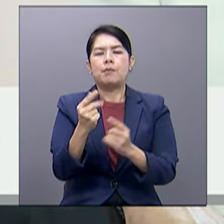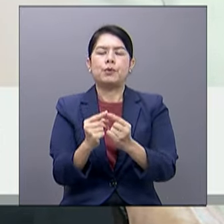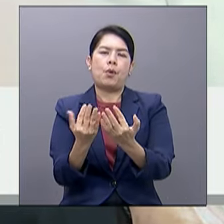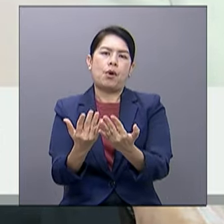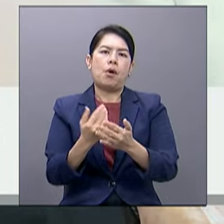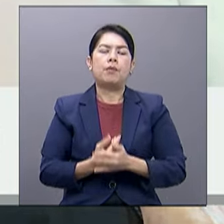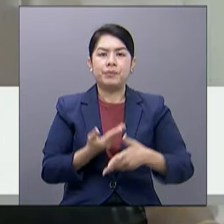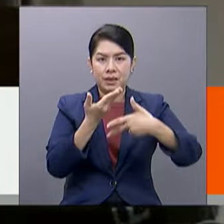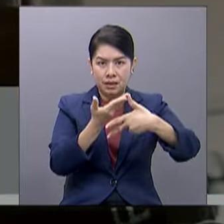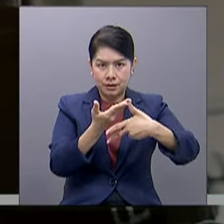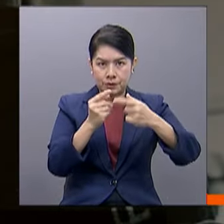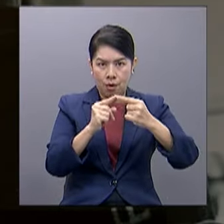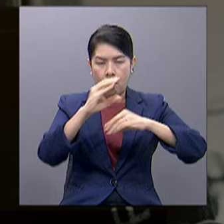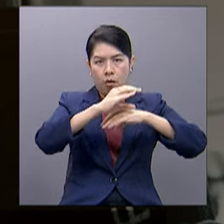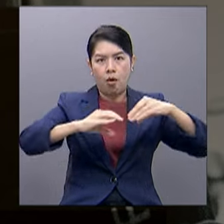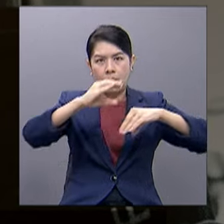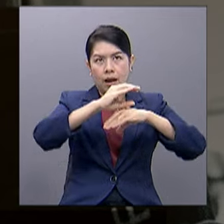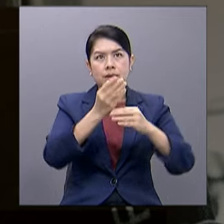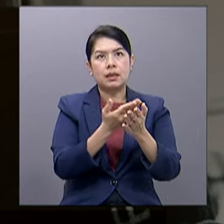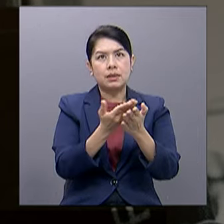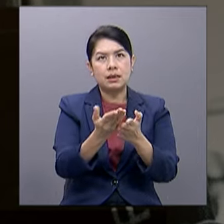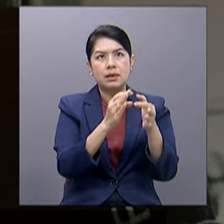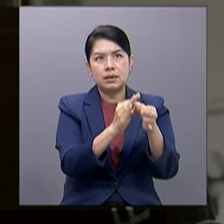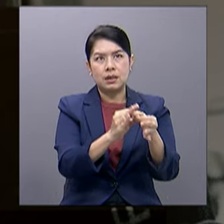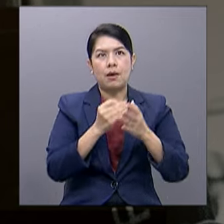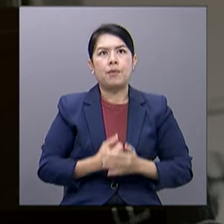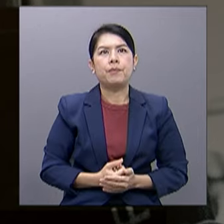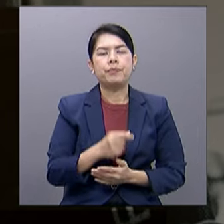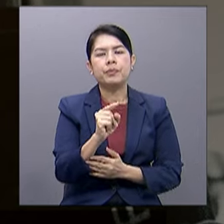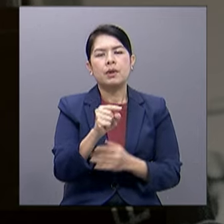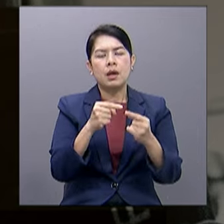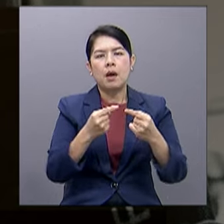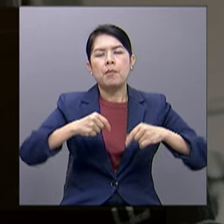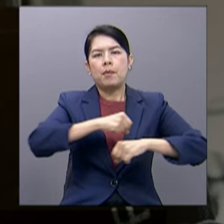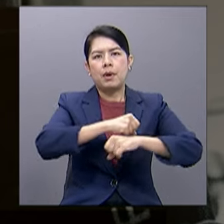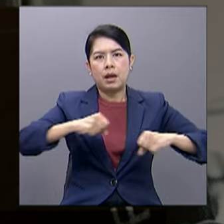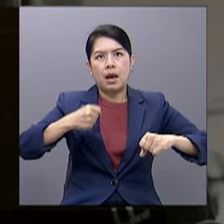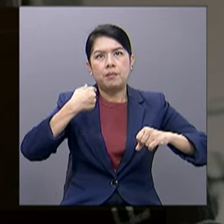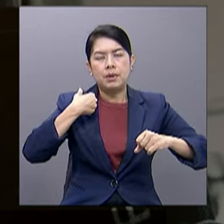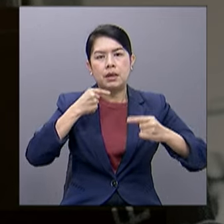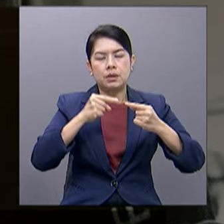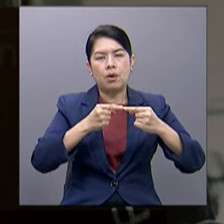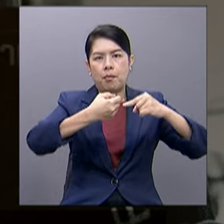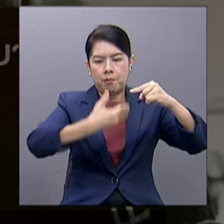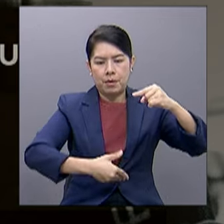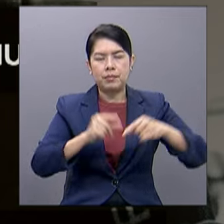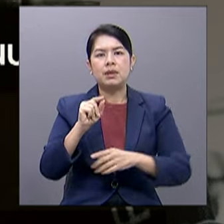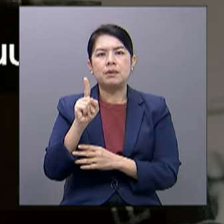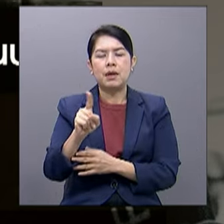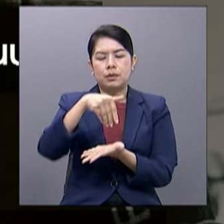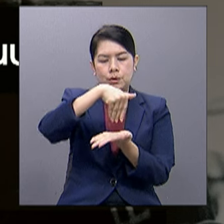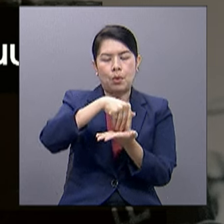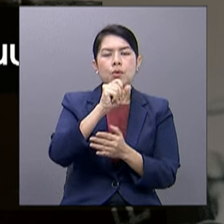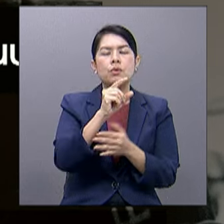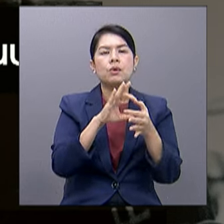แก่ 1ก็คือโครงการจัดซื้อครุพันธ์เสริมสร้างสมรรถภาพทางกาย 21รายการสำหรับศูนย์กีฬาอ่อนนุชโครงการ